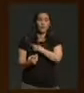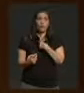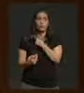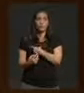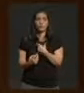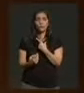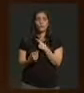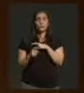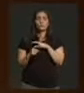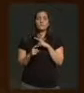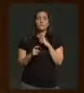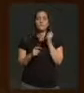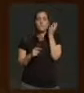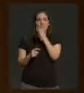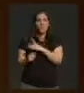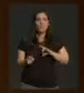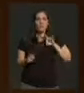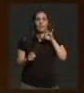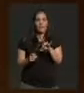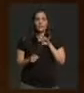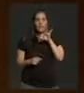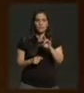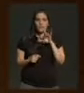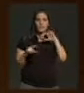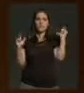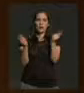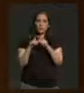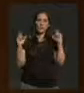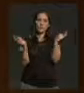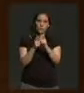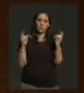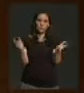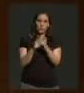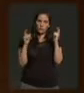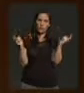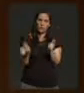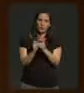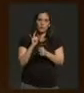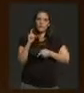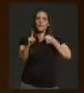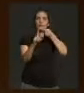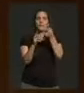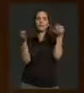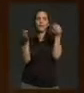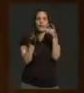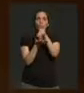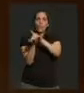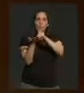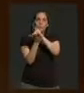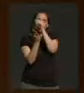inguruan bazkideek ezohiko batzar batean erabakiko dute. Ea denboraldia amaitu baino